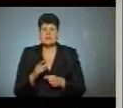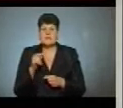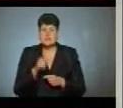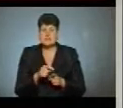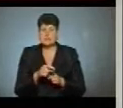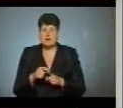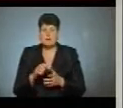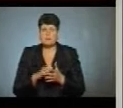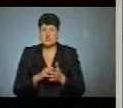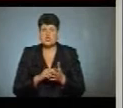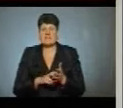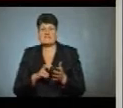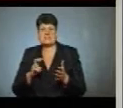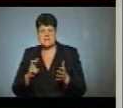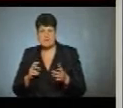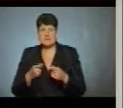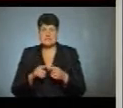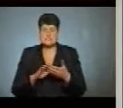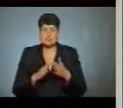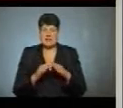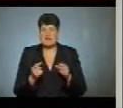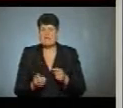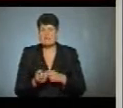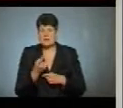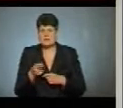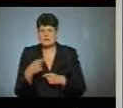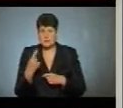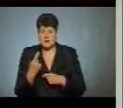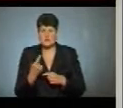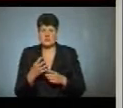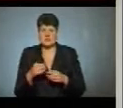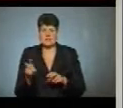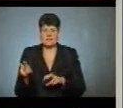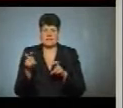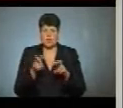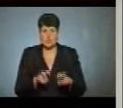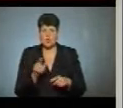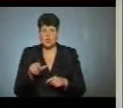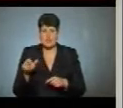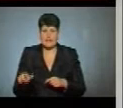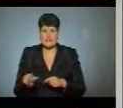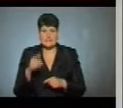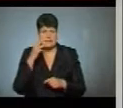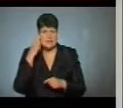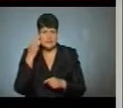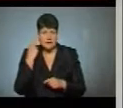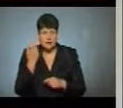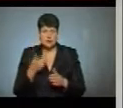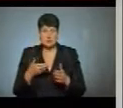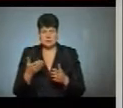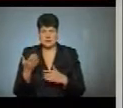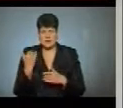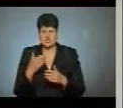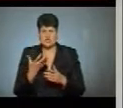словами, причина відставки – ситуація, яка виникла на Тернопільщині через евакуацію людей з Китаю. До сьогодні Ігор Сополь ще